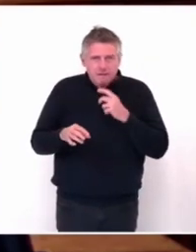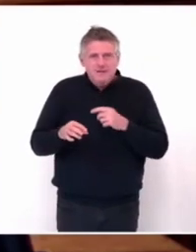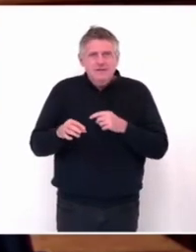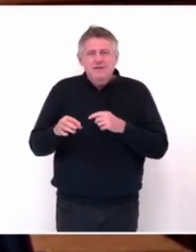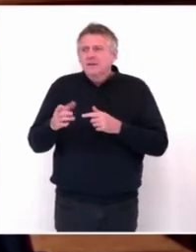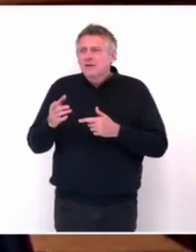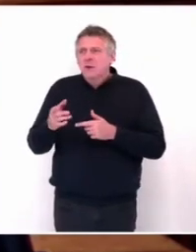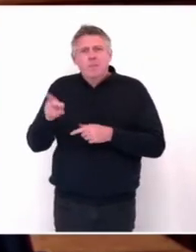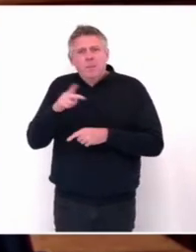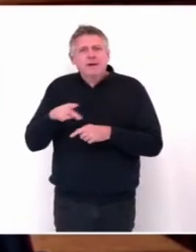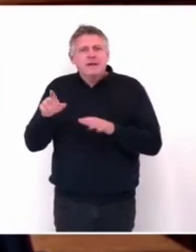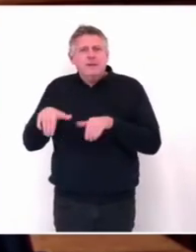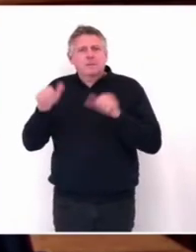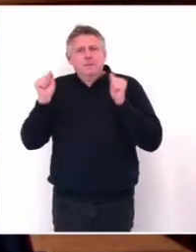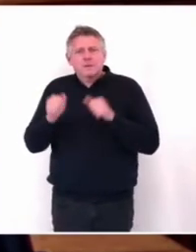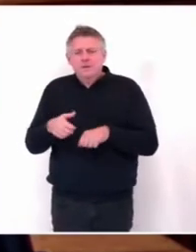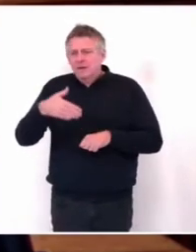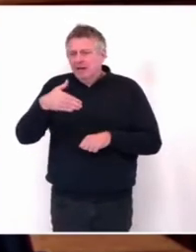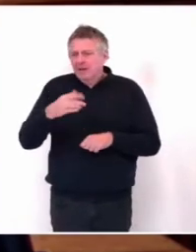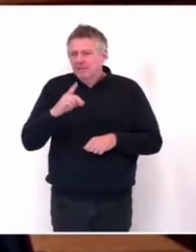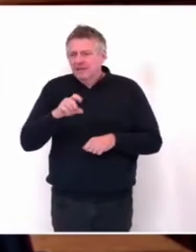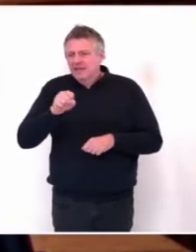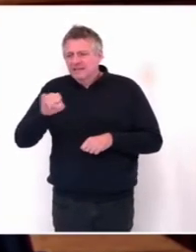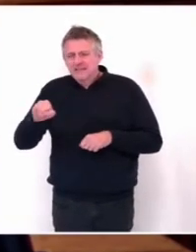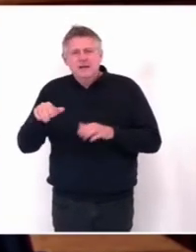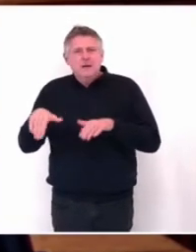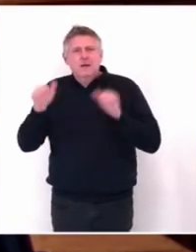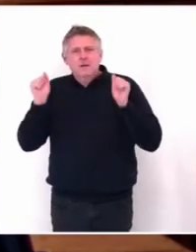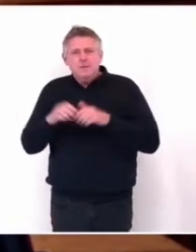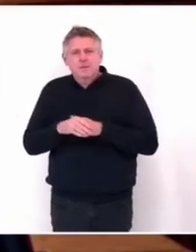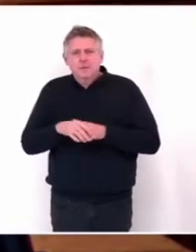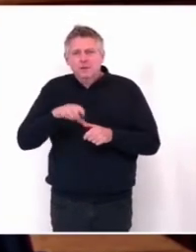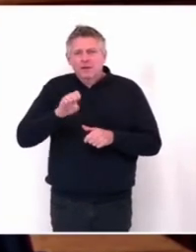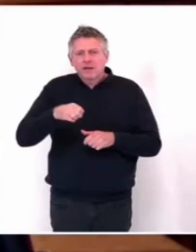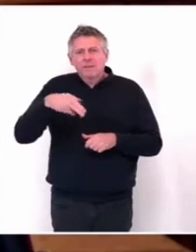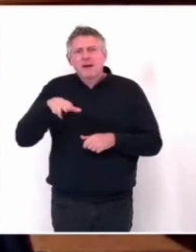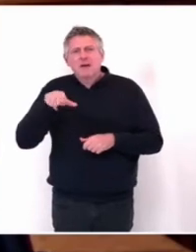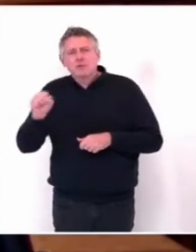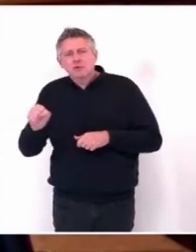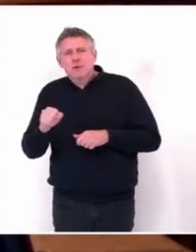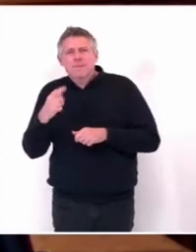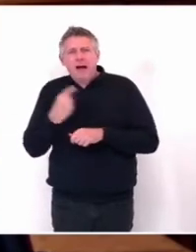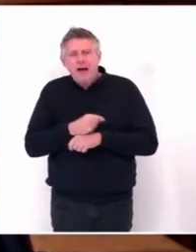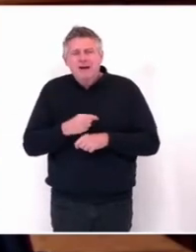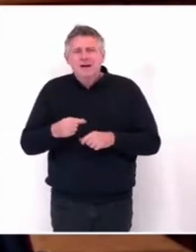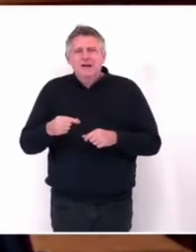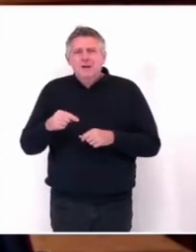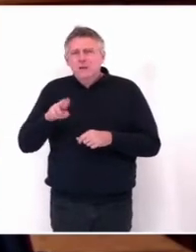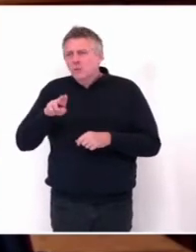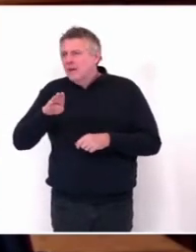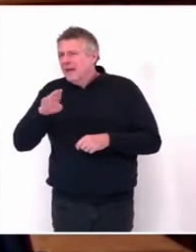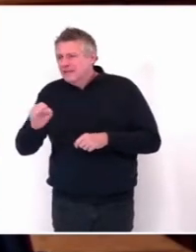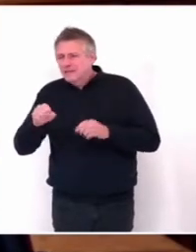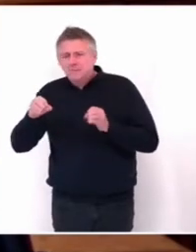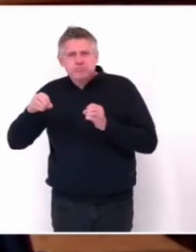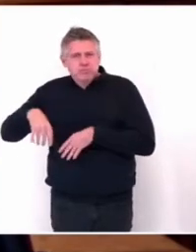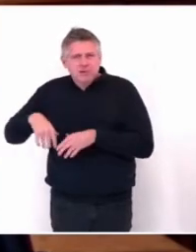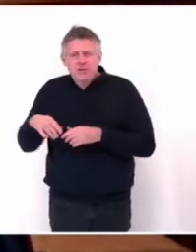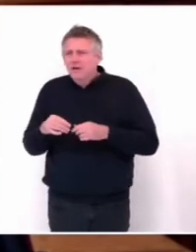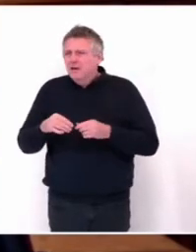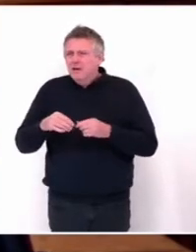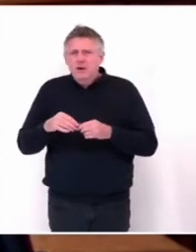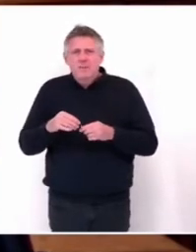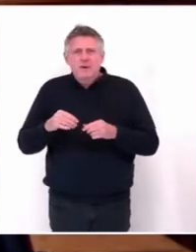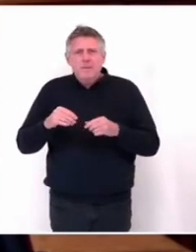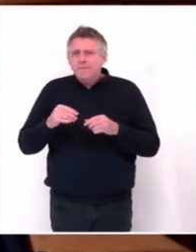soit plus, que la MDSI n'y soit plus, que Emmaüs Connect s'en aille, que UVS tombe, que l'effet papillon ça marche pas, que l'école des femmes